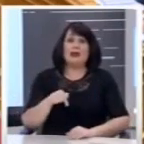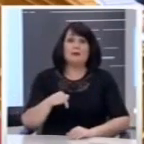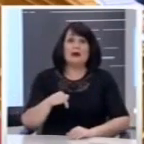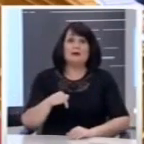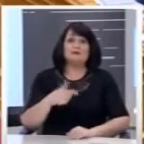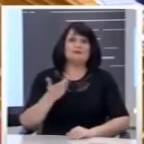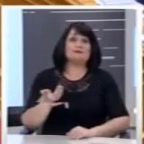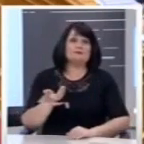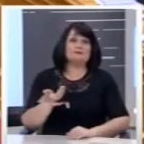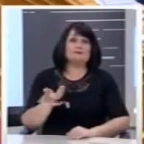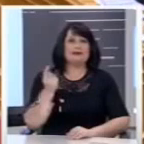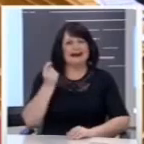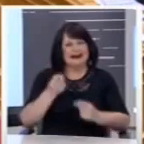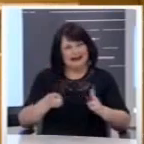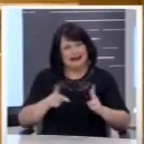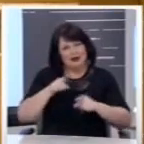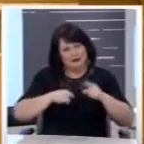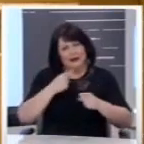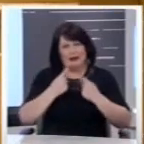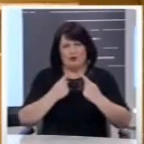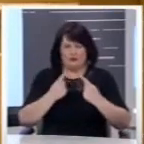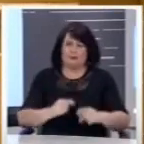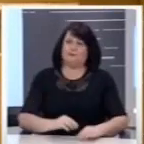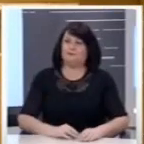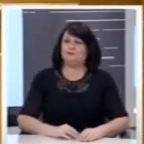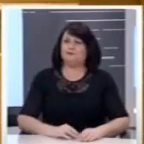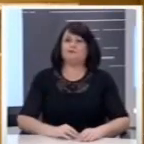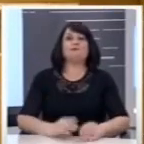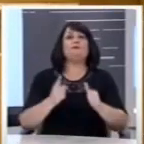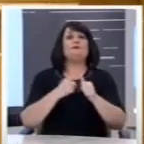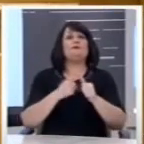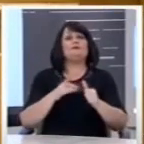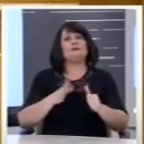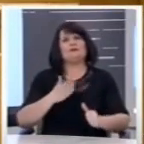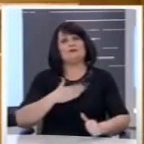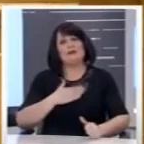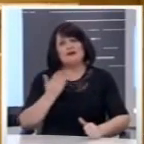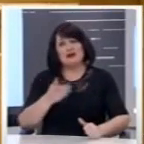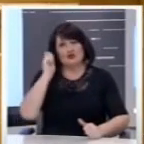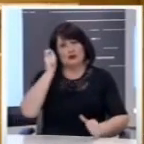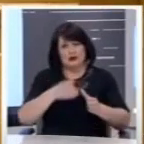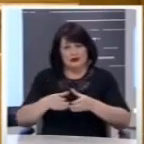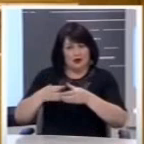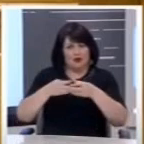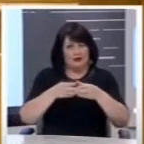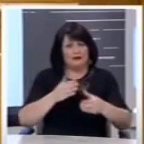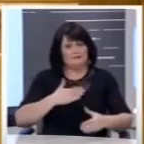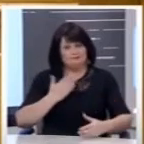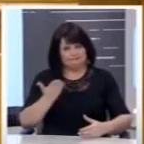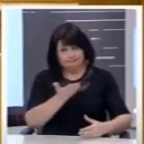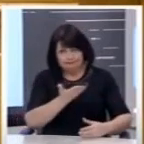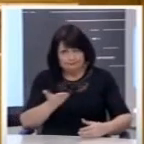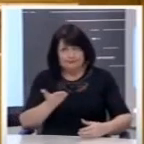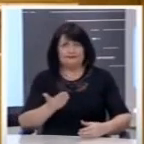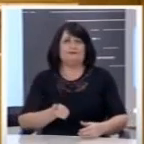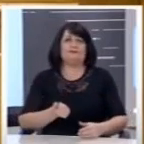μου, επιτρέψτε να πω μερικά πράγματα. Πρώτα απ' όλα θέλω να ευχαριστήσω τα κόμματα και